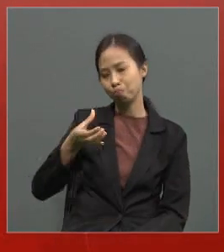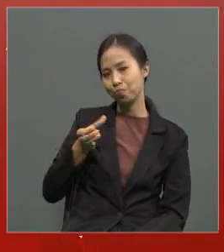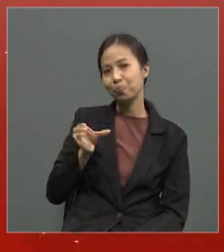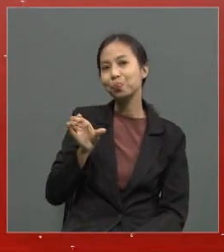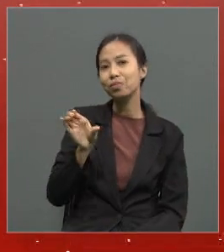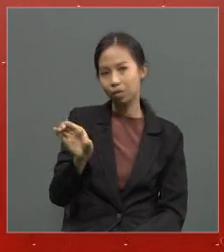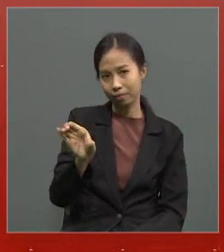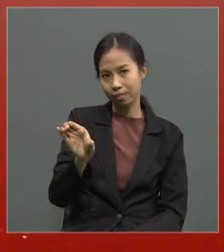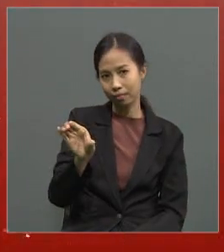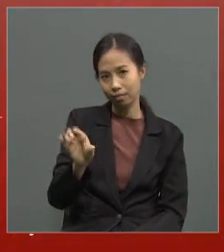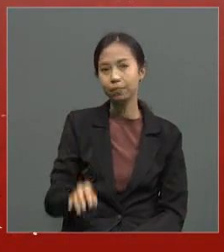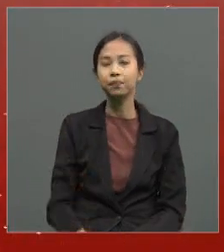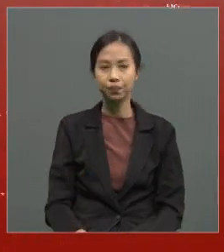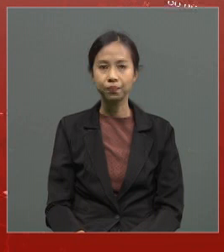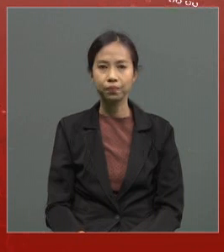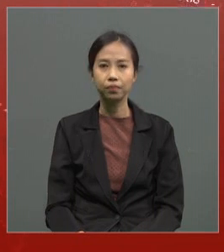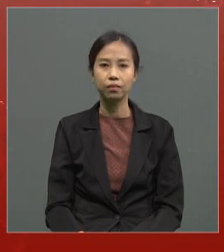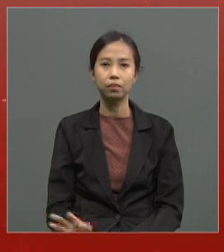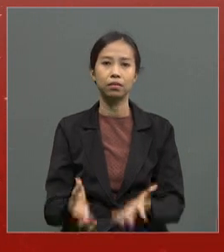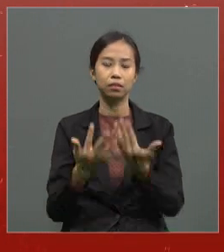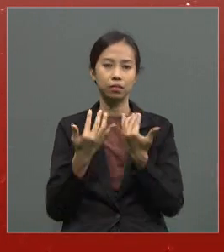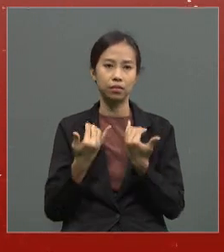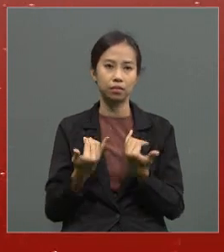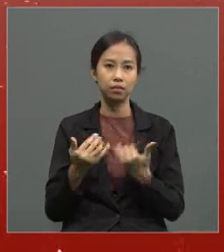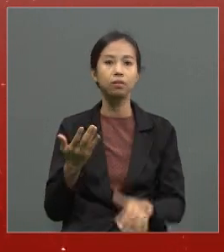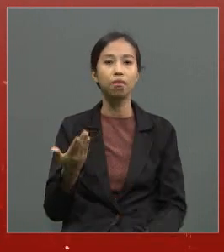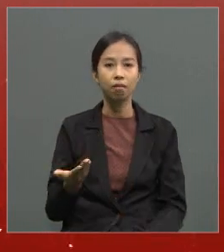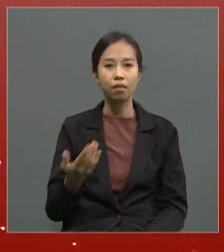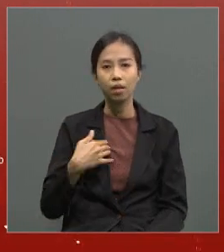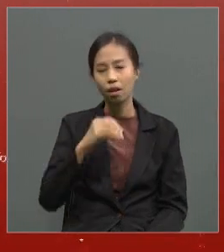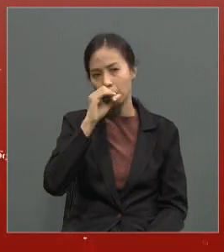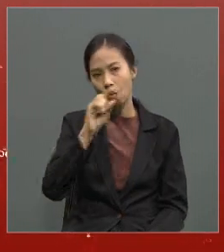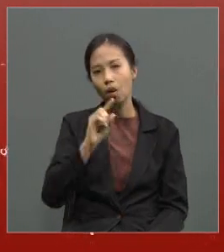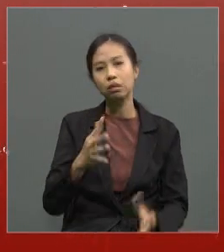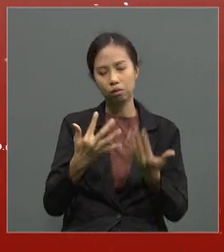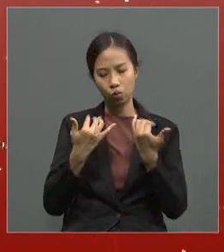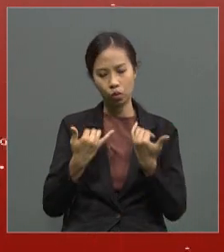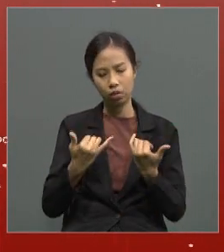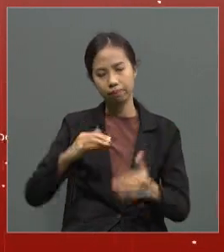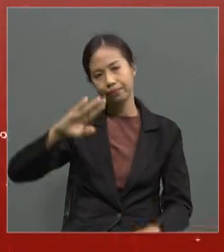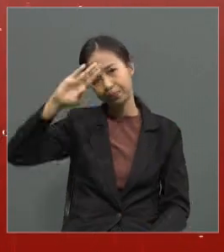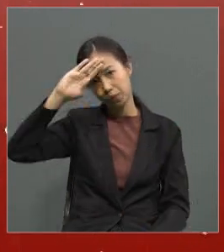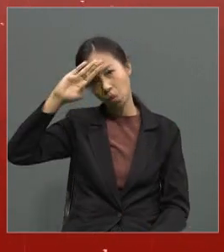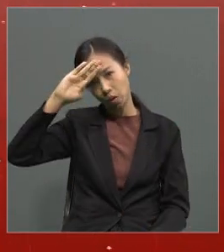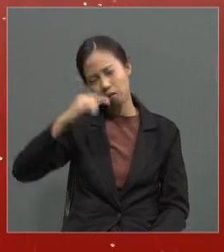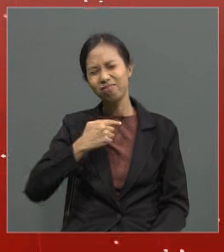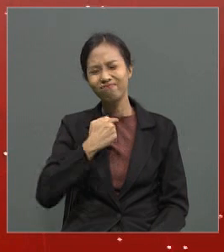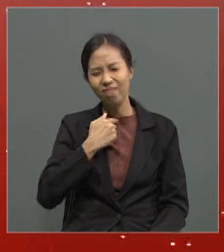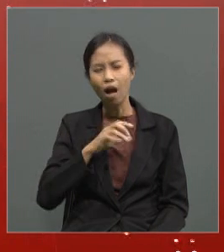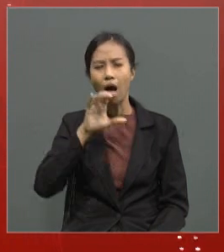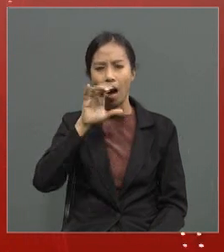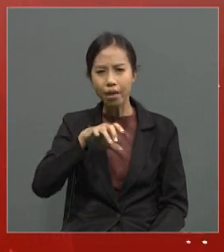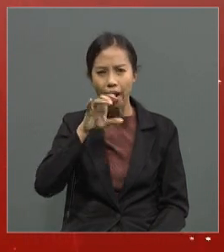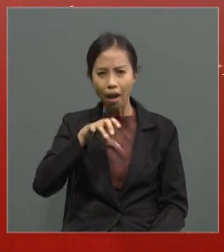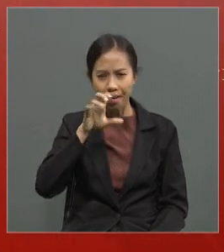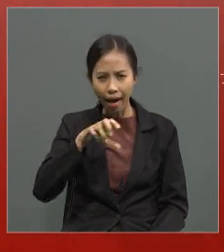รายละเอียดคำแถลงจากต้นสังกัดก็คือ True Tone Entertainmentที่แจ้งว่าโต๋ศักดิ์สิทธิ์มีอาการก็คือไอแล้วเสียงเมัน